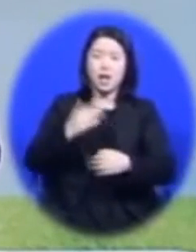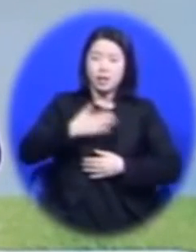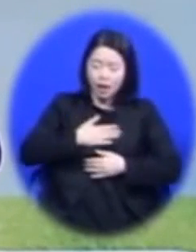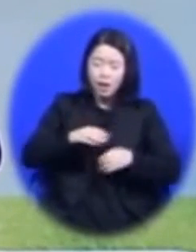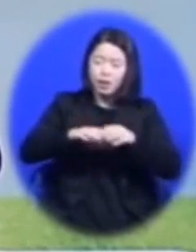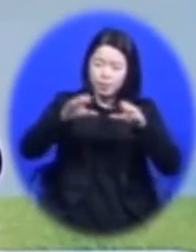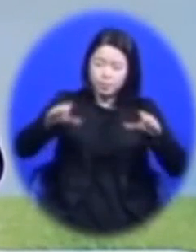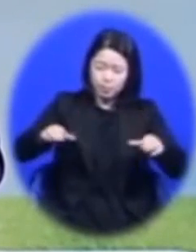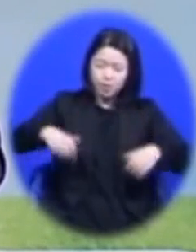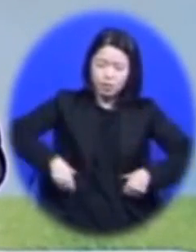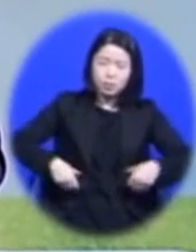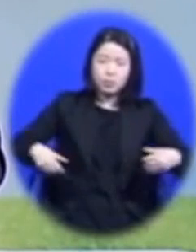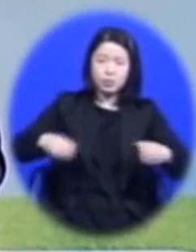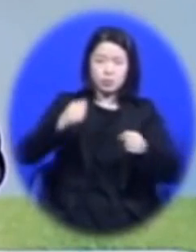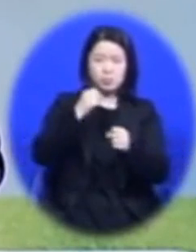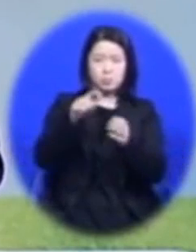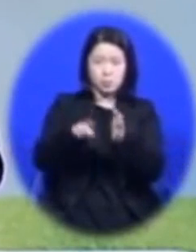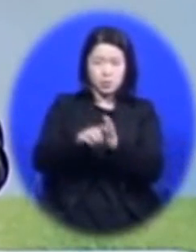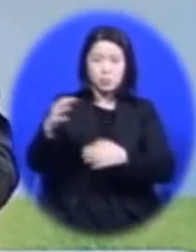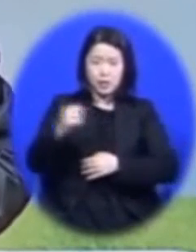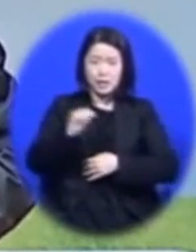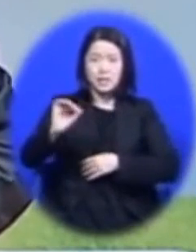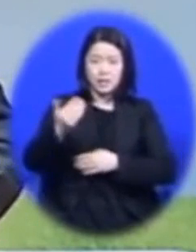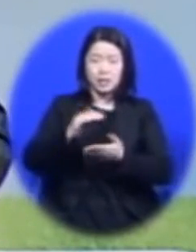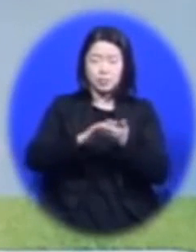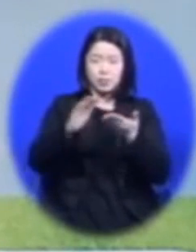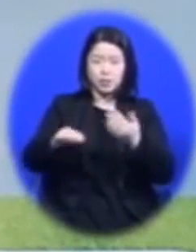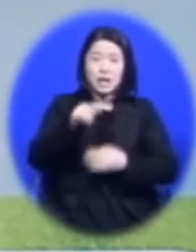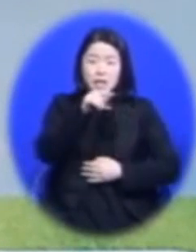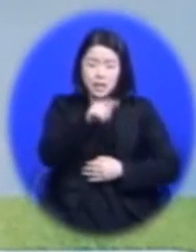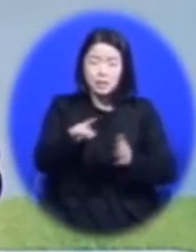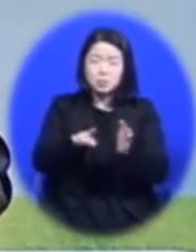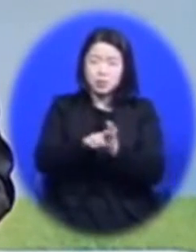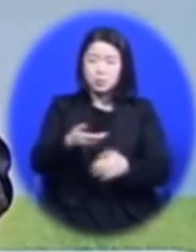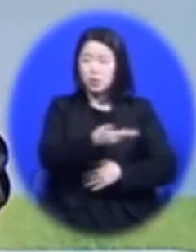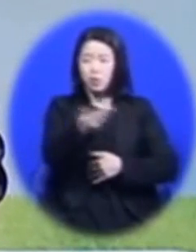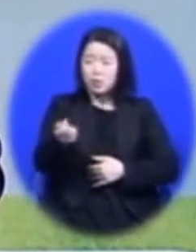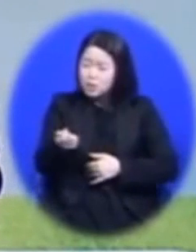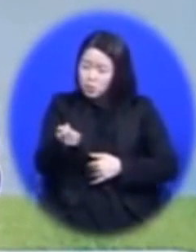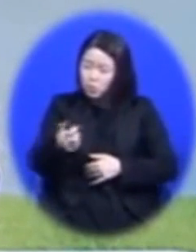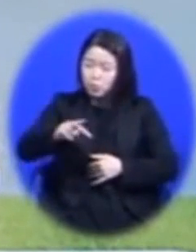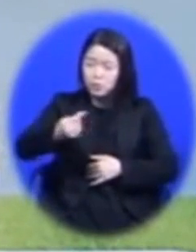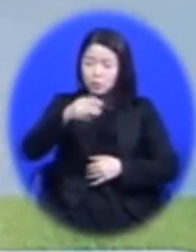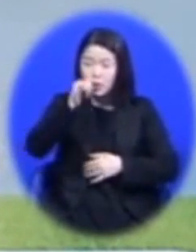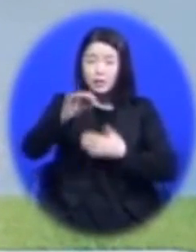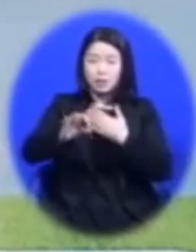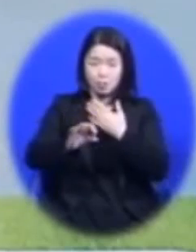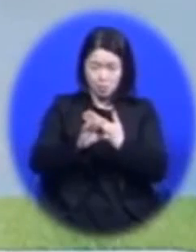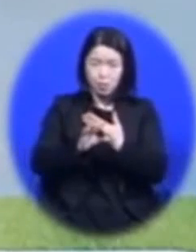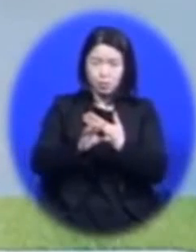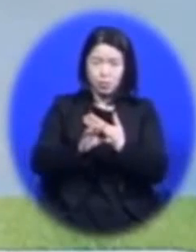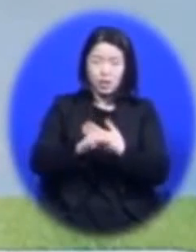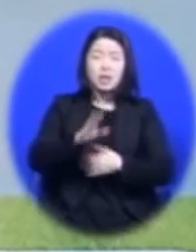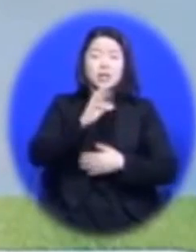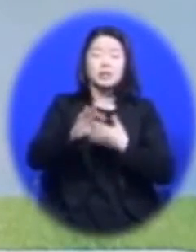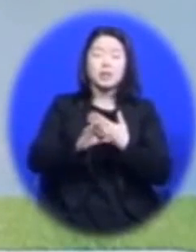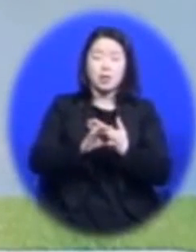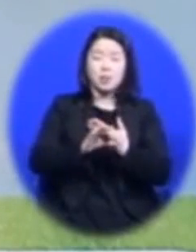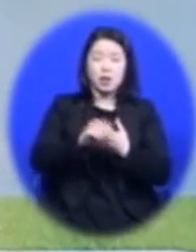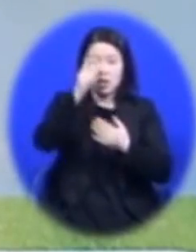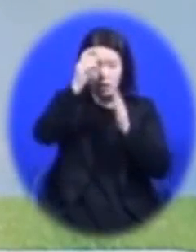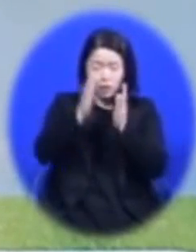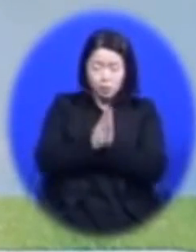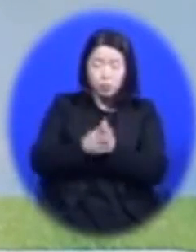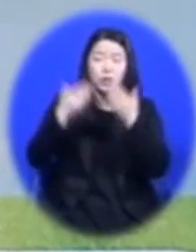믿음을 갖게 되는 거예요. 이 믿음이 여러분에게 겨자씨만이라도 있다면, 그렇다면, 그래서